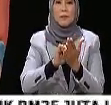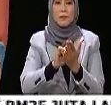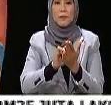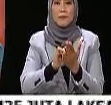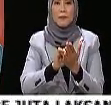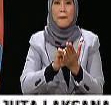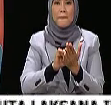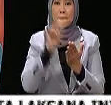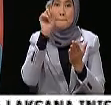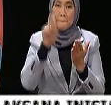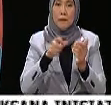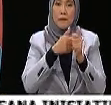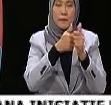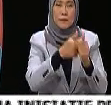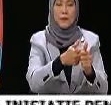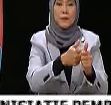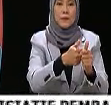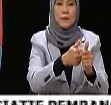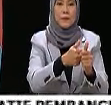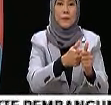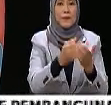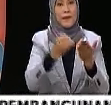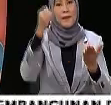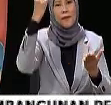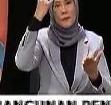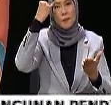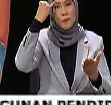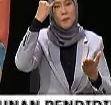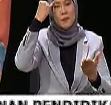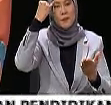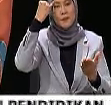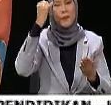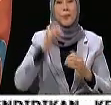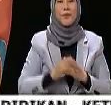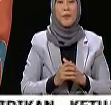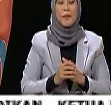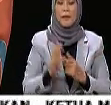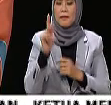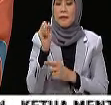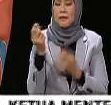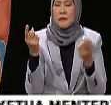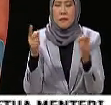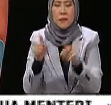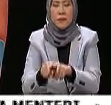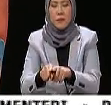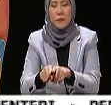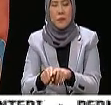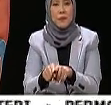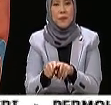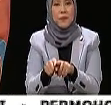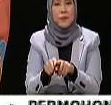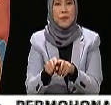begini helmste bertitik tolak dari pada soal Ilmu Kiss yang terjadi kadang-kadang nya apabila